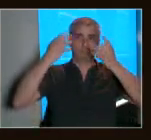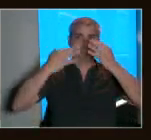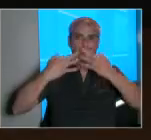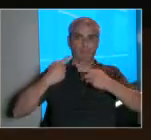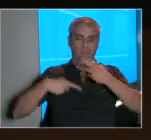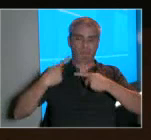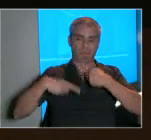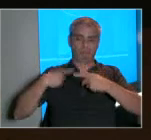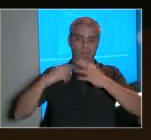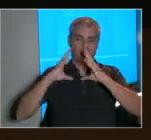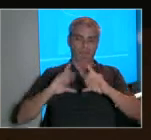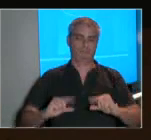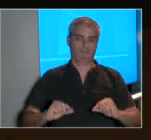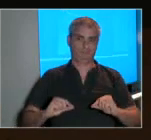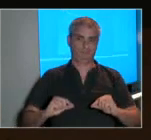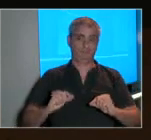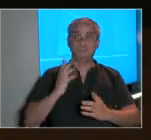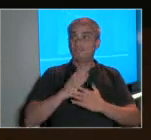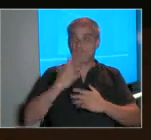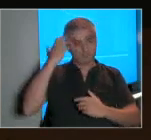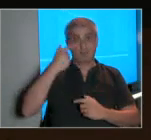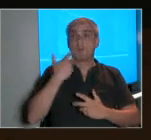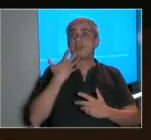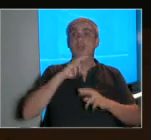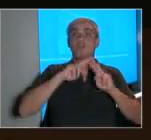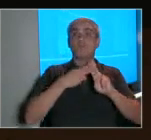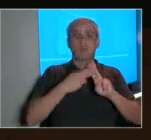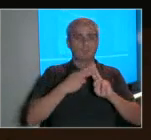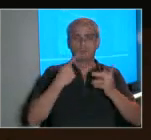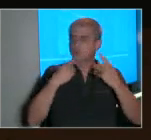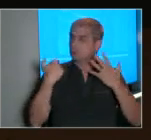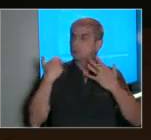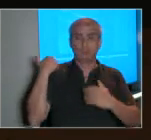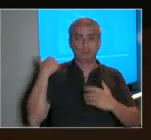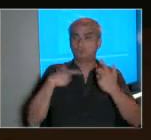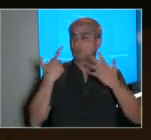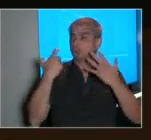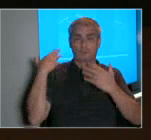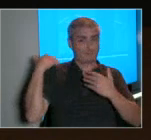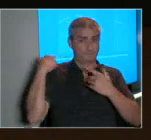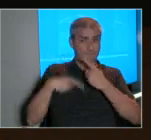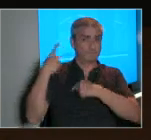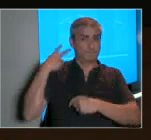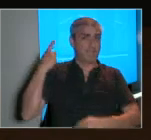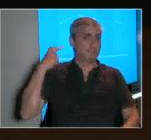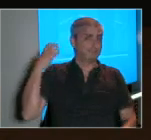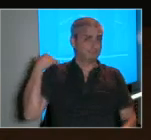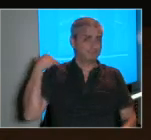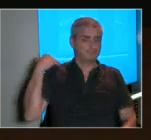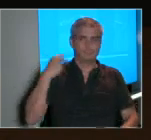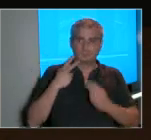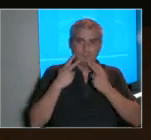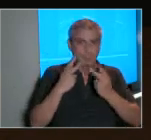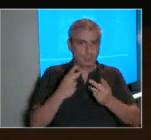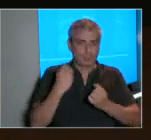ועוזל. המדענים כבר דיברו על ההתחממות הגלובלית בשנות ה-60 וה-70 של המאה ה-20. את